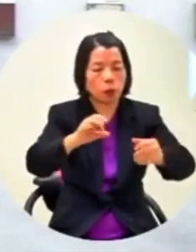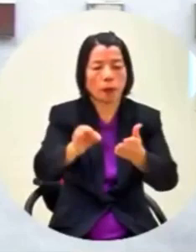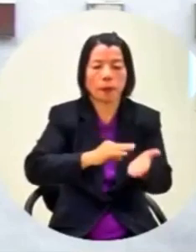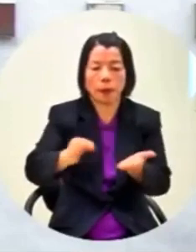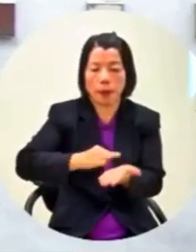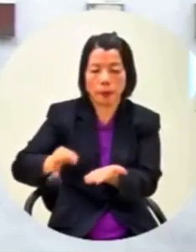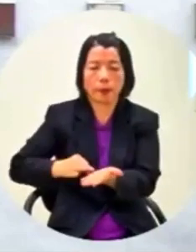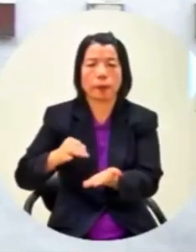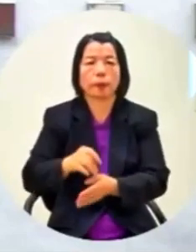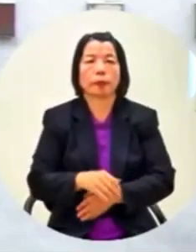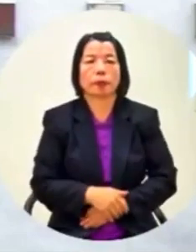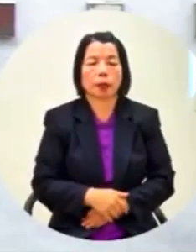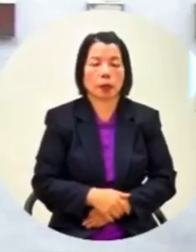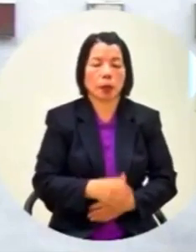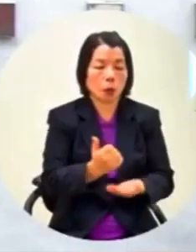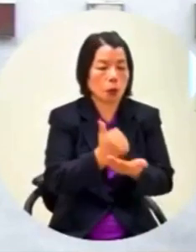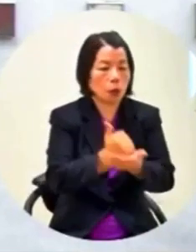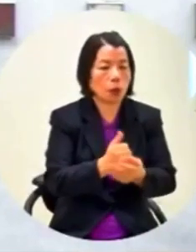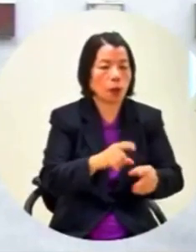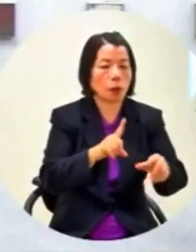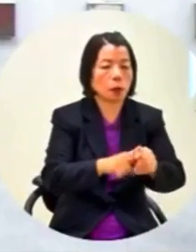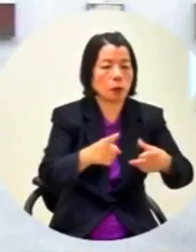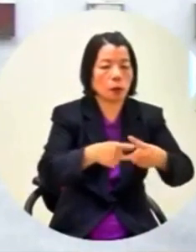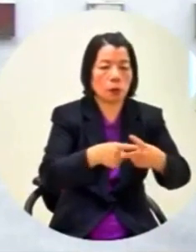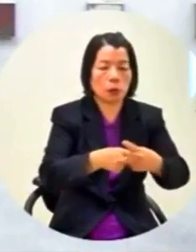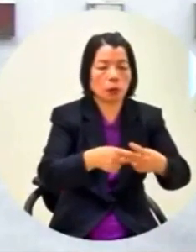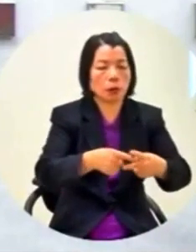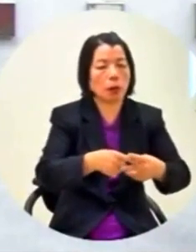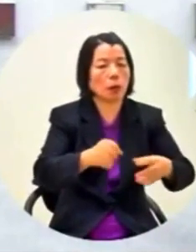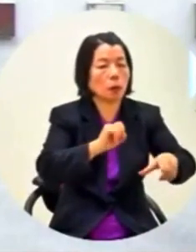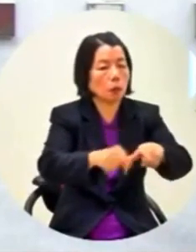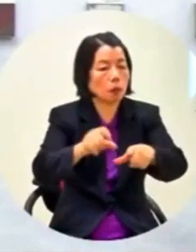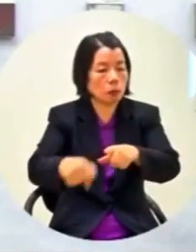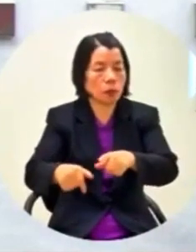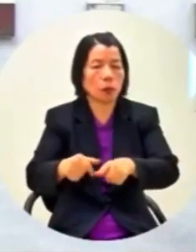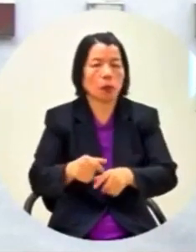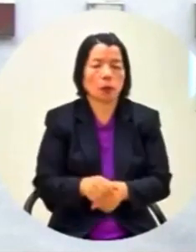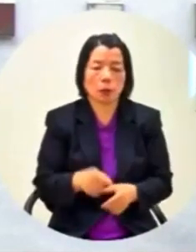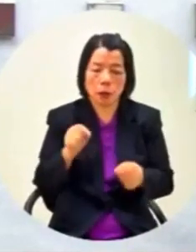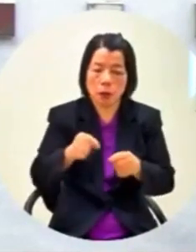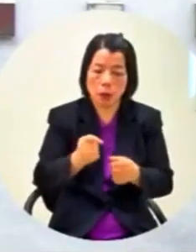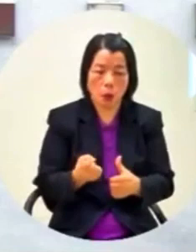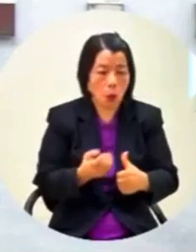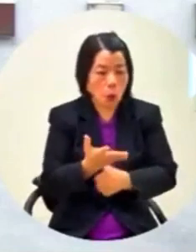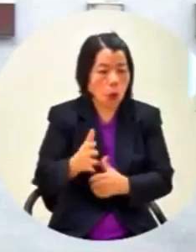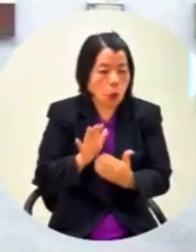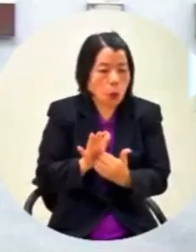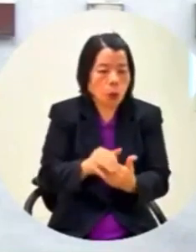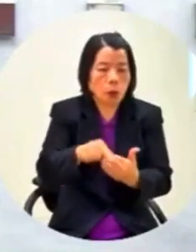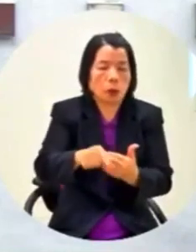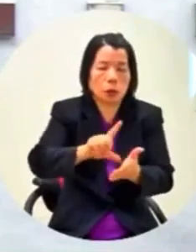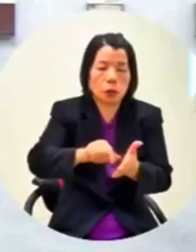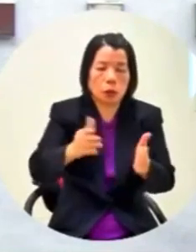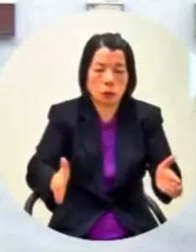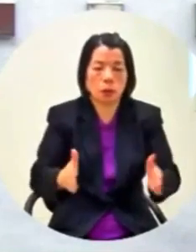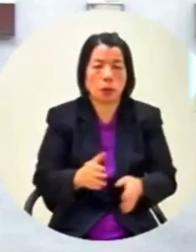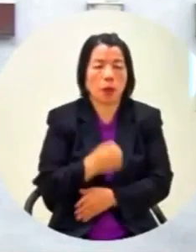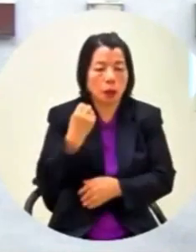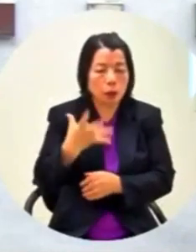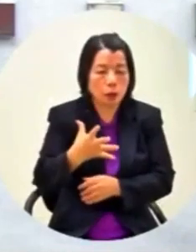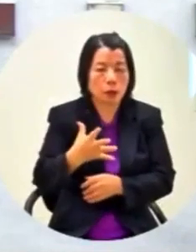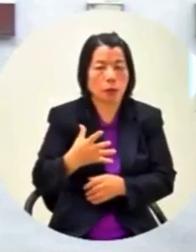我们更鼓励中小企业、微型企业可以在这一段防疫期间从事新产品的研